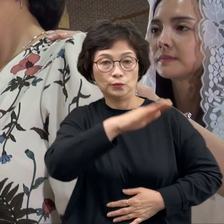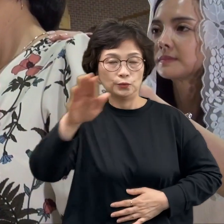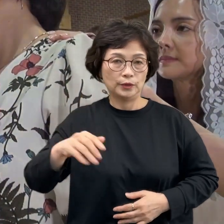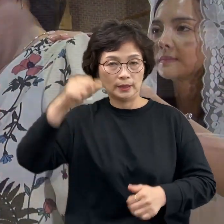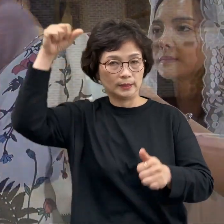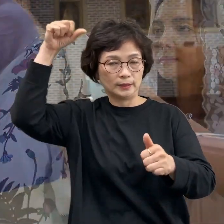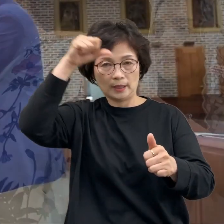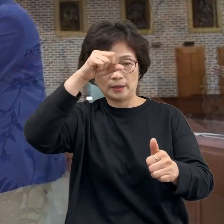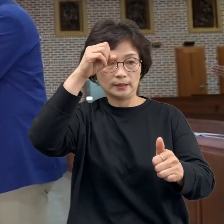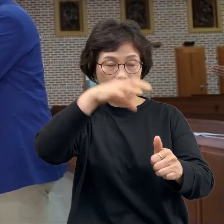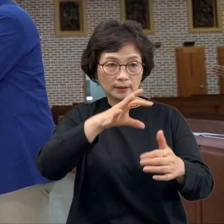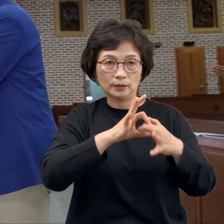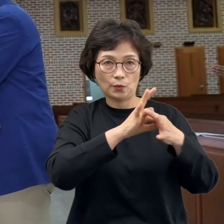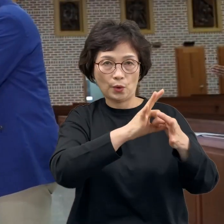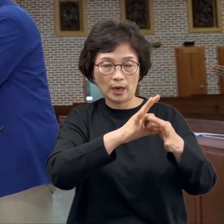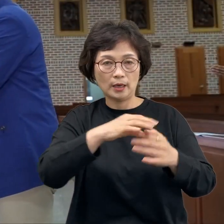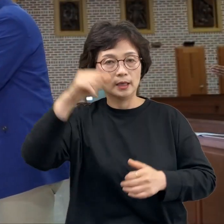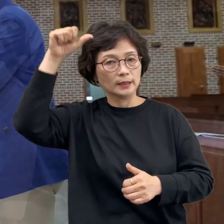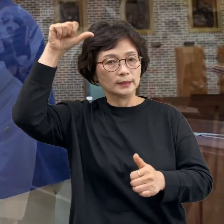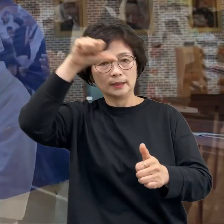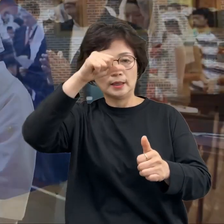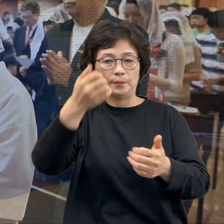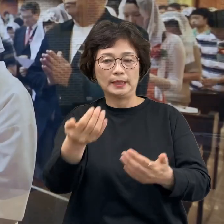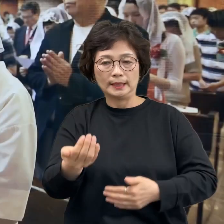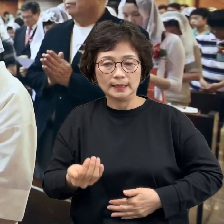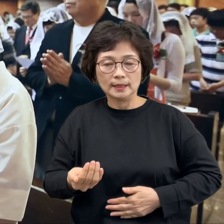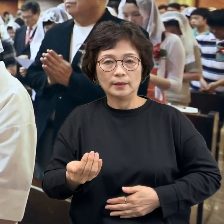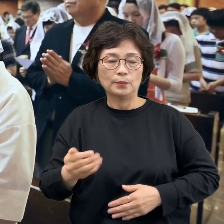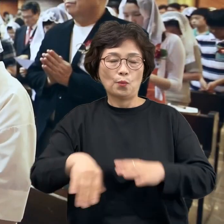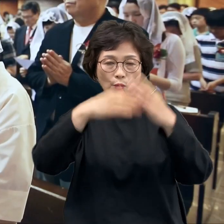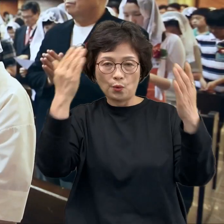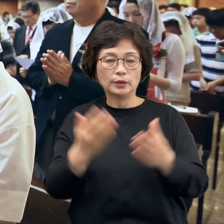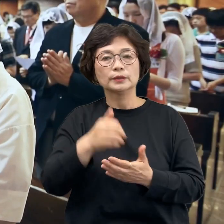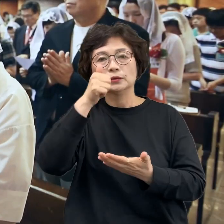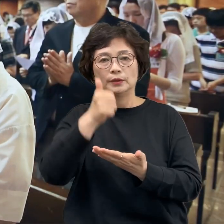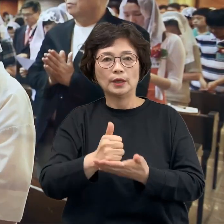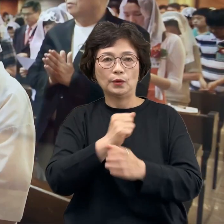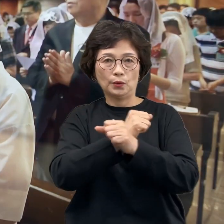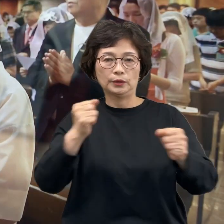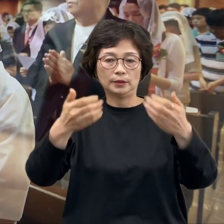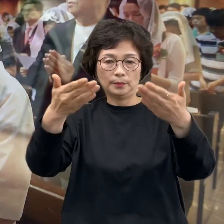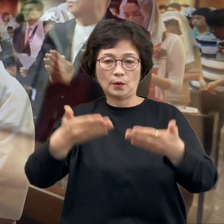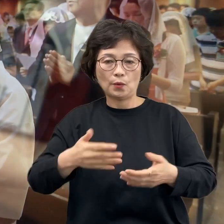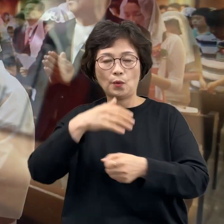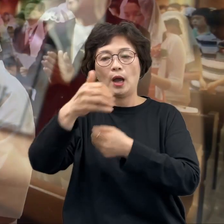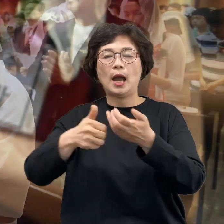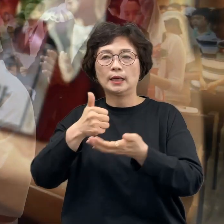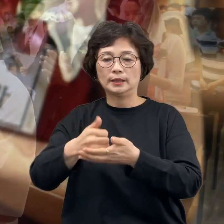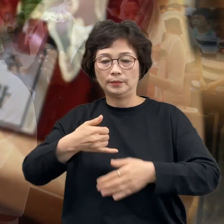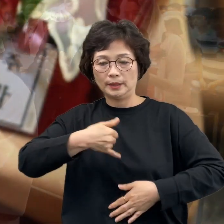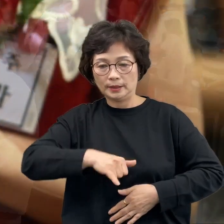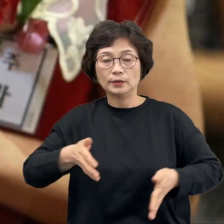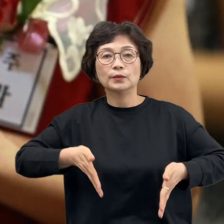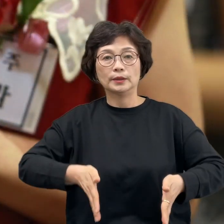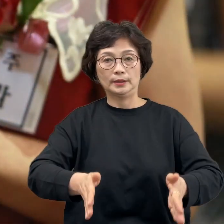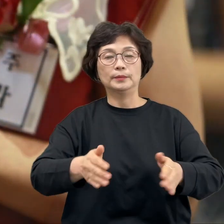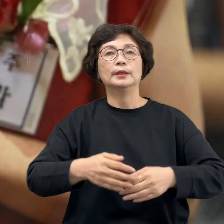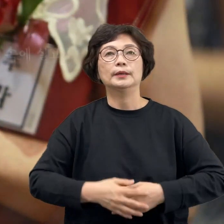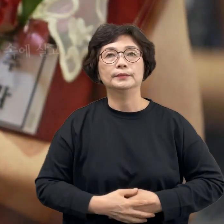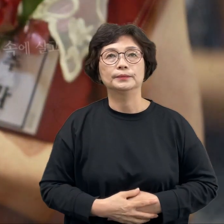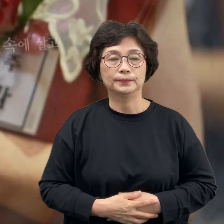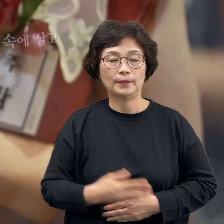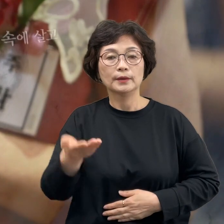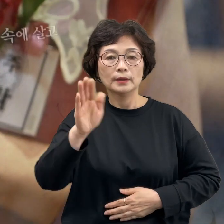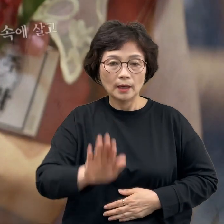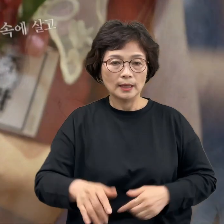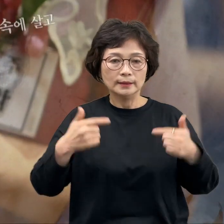우리는 세례성사로 세례받기 전까지의 모든 죄를 용서받고 하느님의 자녀로 태어납니다.